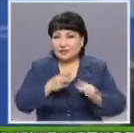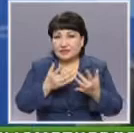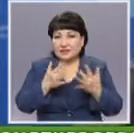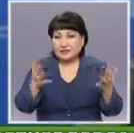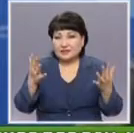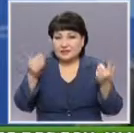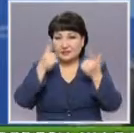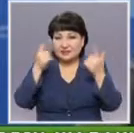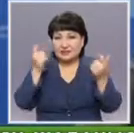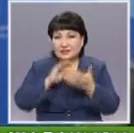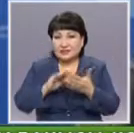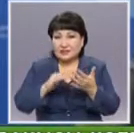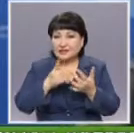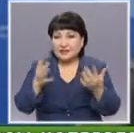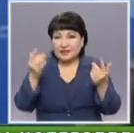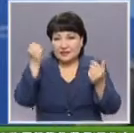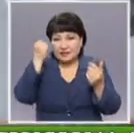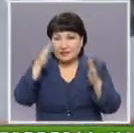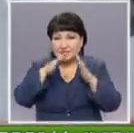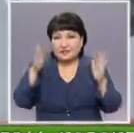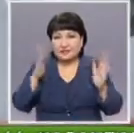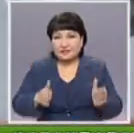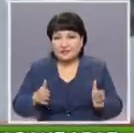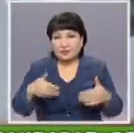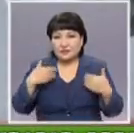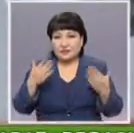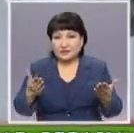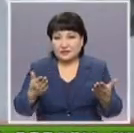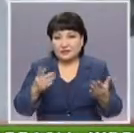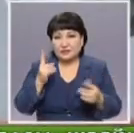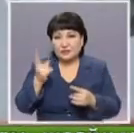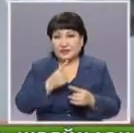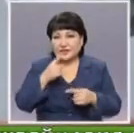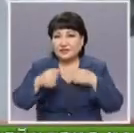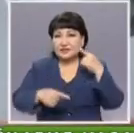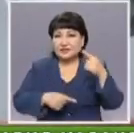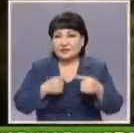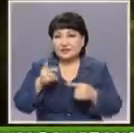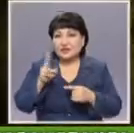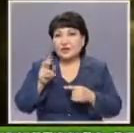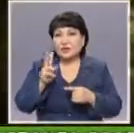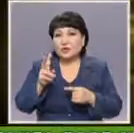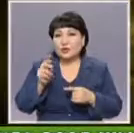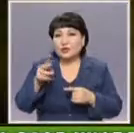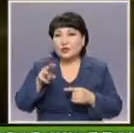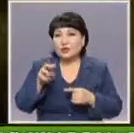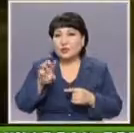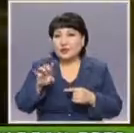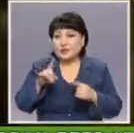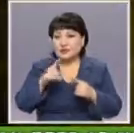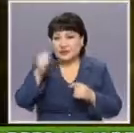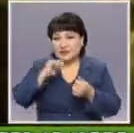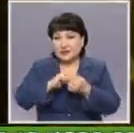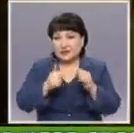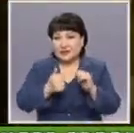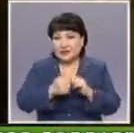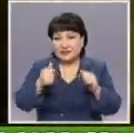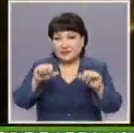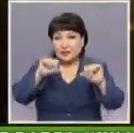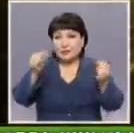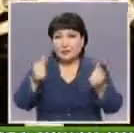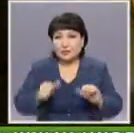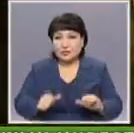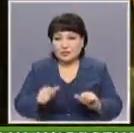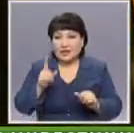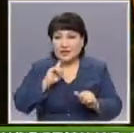жазылды, талай ескерткіш қойылды. Соның бірі келер жылы Көктөбе жотасына қойылатын тас мүсін. Әзірге демеушілермен